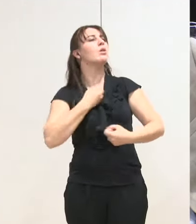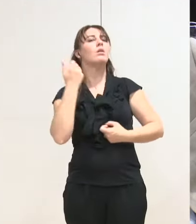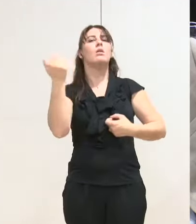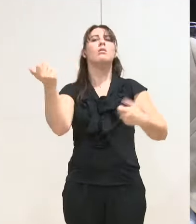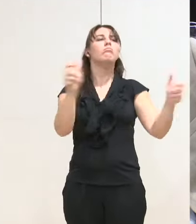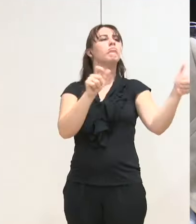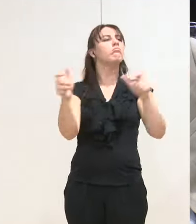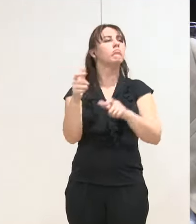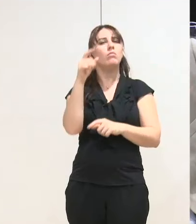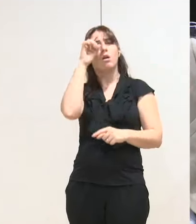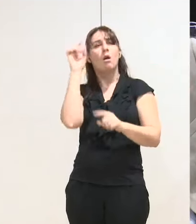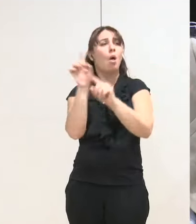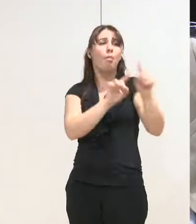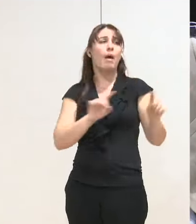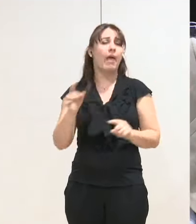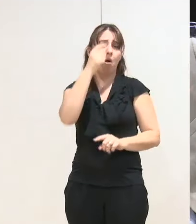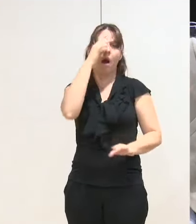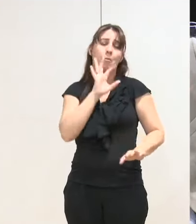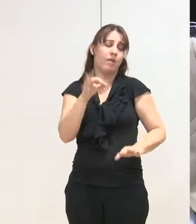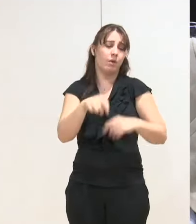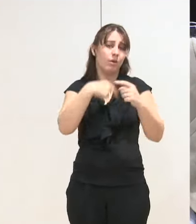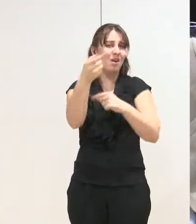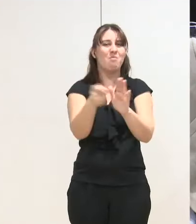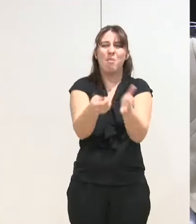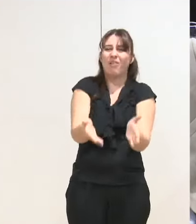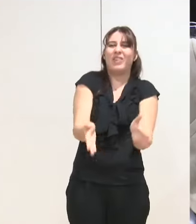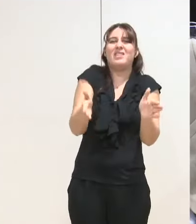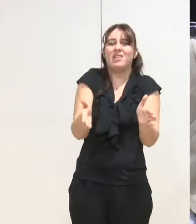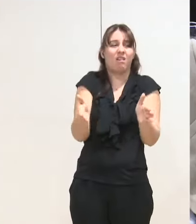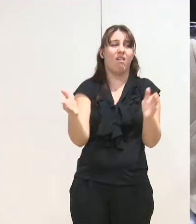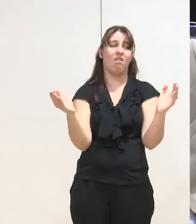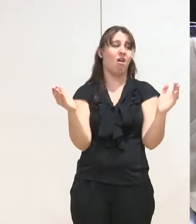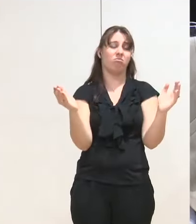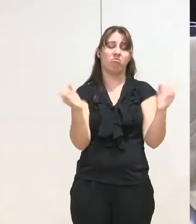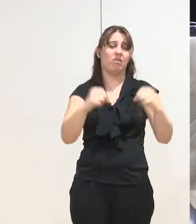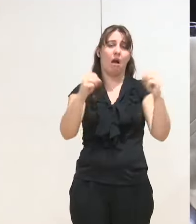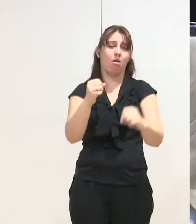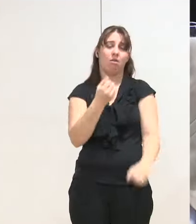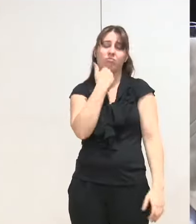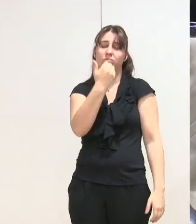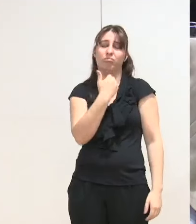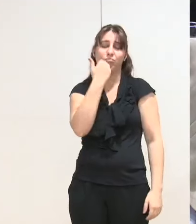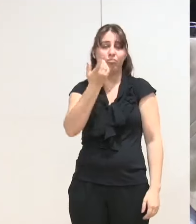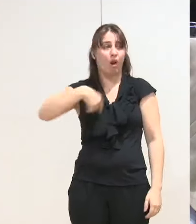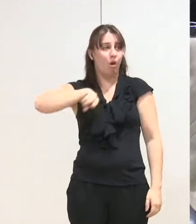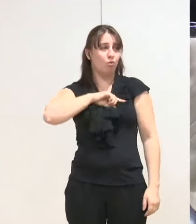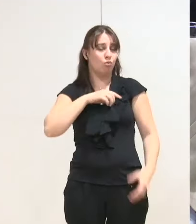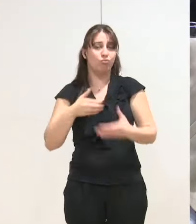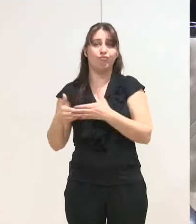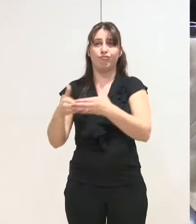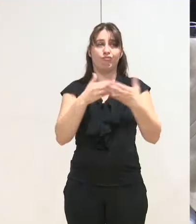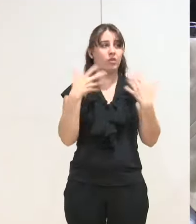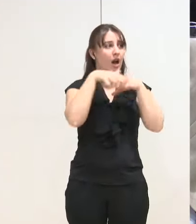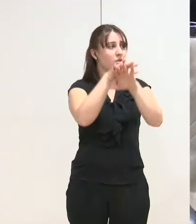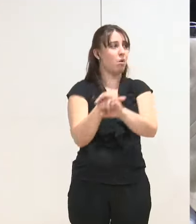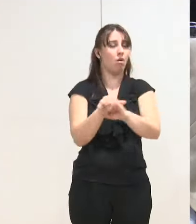soit unanime sur ces questions lorsqu'il s'agira de prendre des décisions en ce sens nous nous étions hélas sentis un peu seul élu du rassemblement